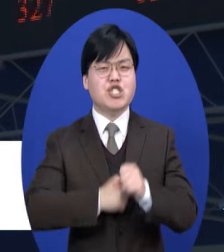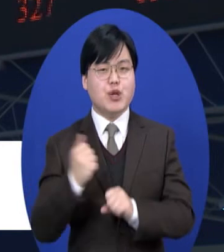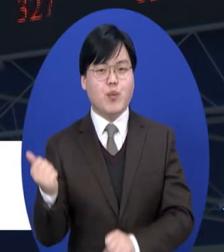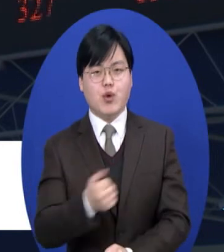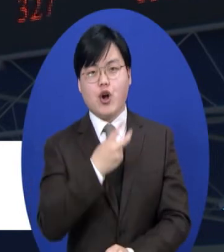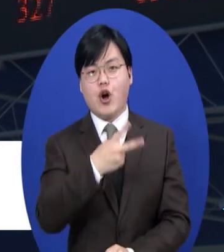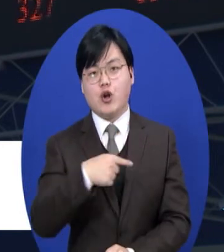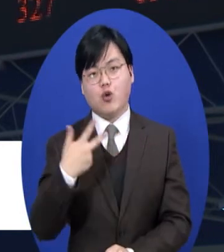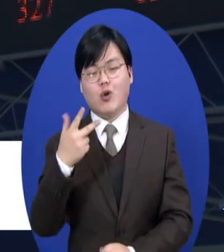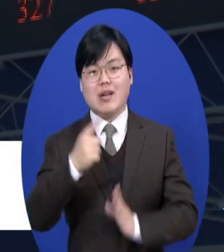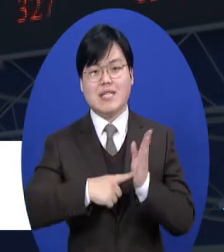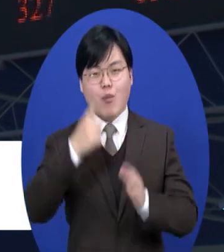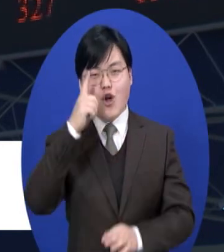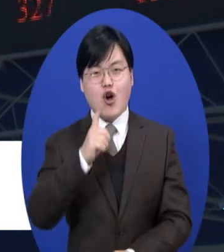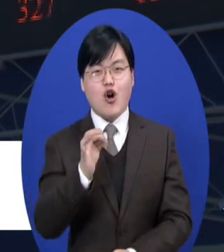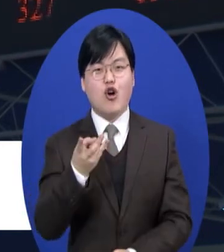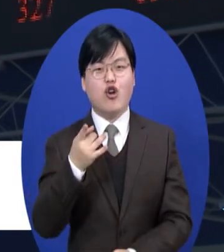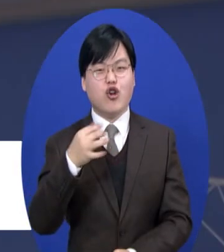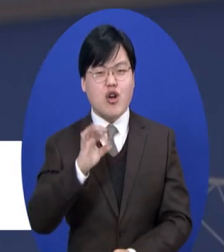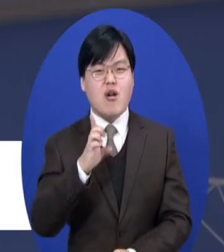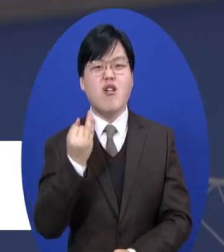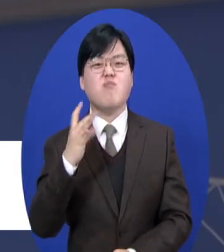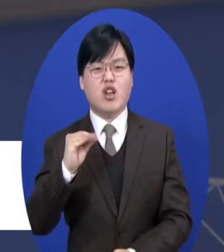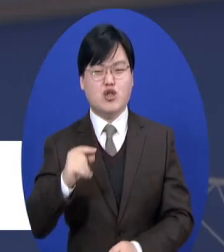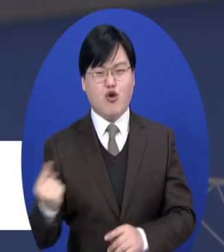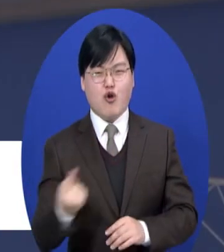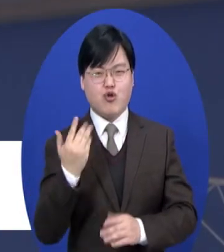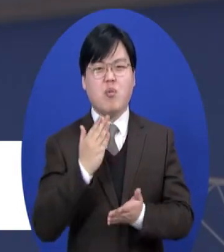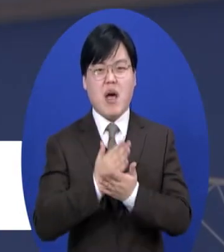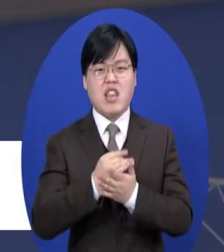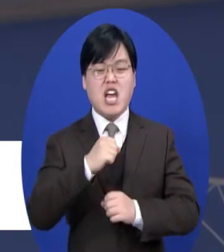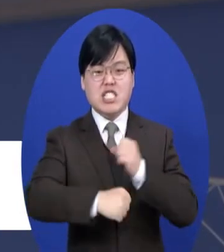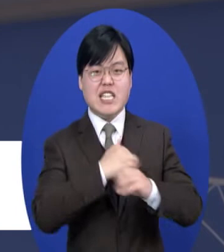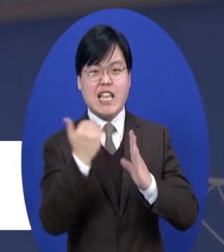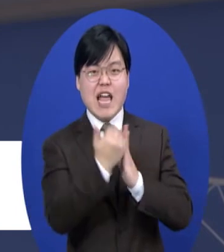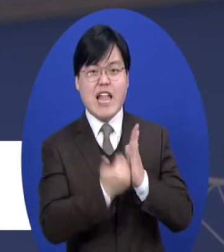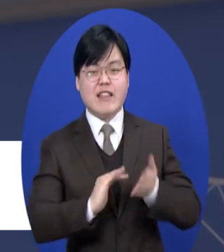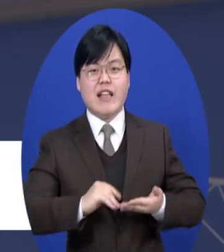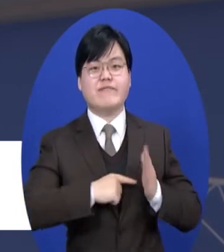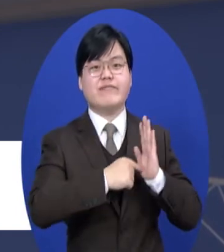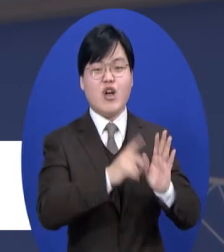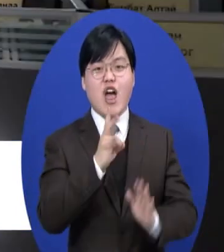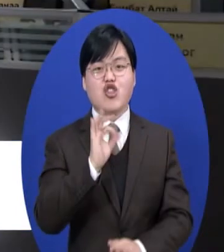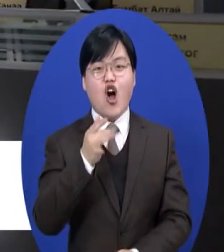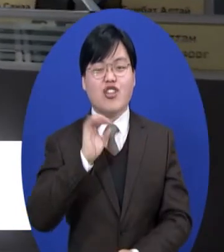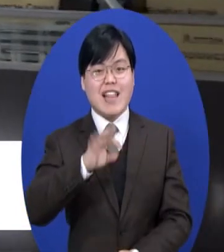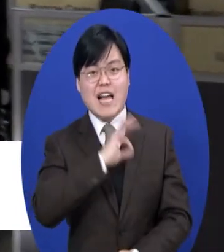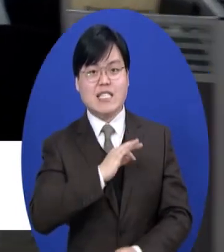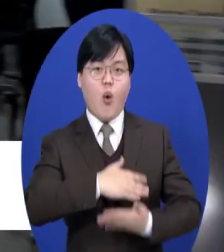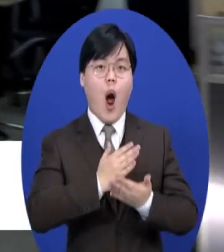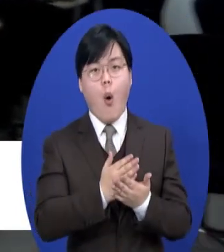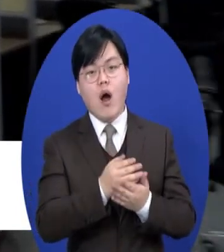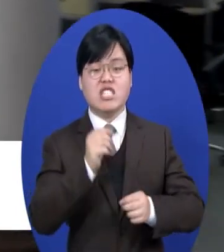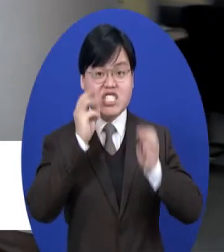2-оос 3 дугаар сард Монголын хөрөнгө бирж хамгийн өндөр үзүүлэлттэй байдаг. Энэд компаниуд жилийн тайлангаа танилцуулж, ноогдлог ашиг тараах хэсгийг шийддэг. Мөн хувьцаа